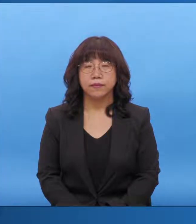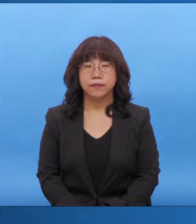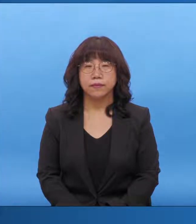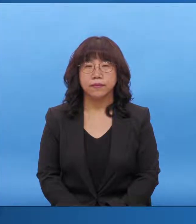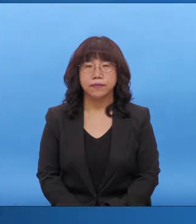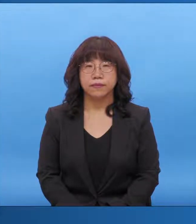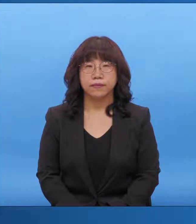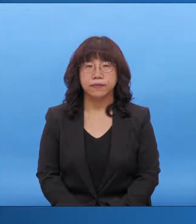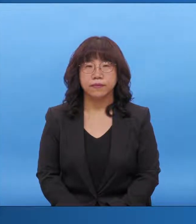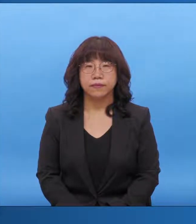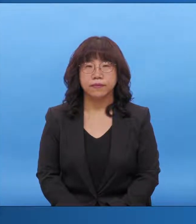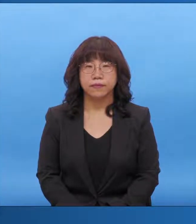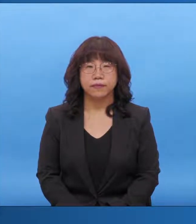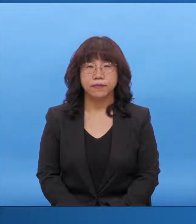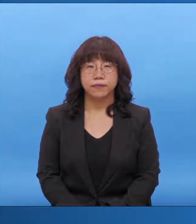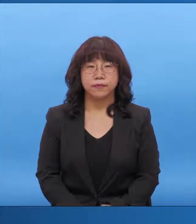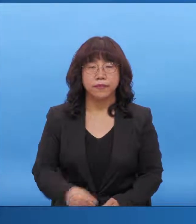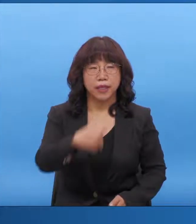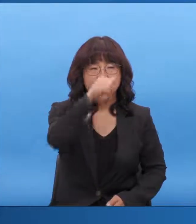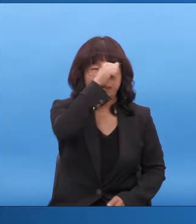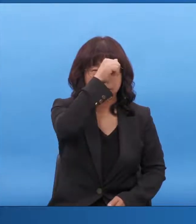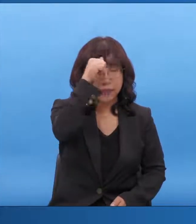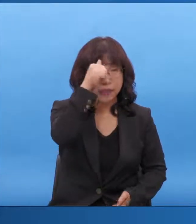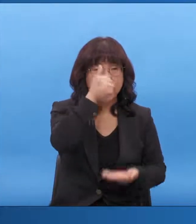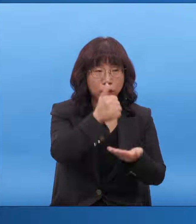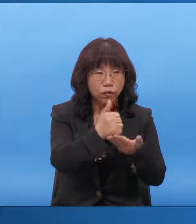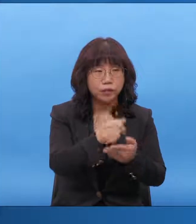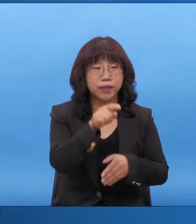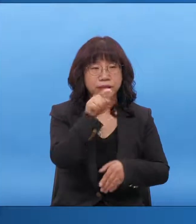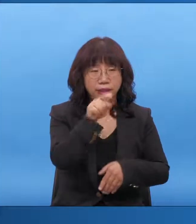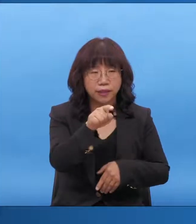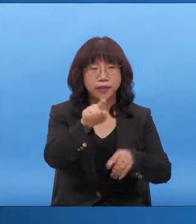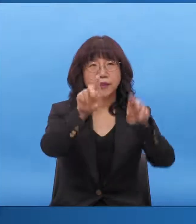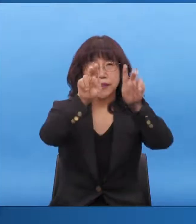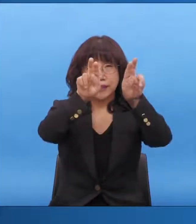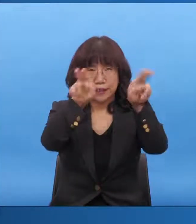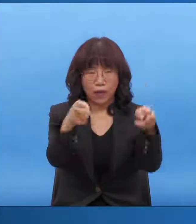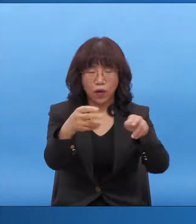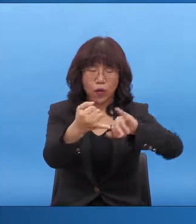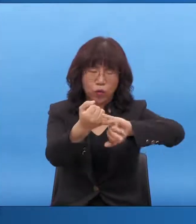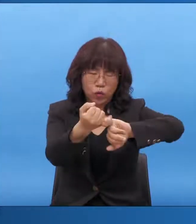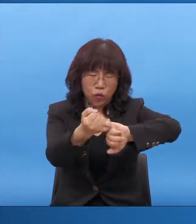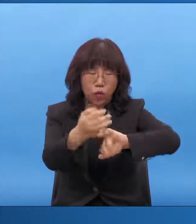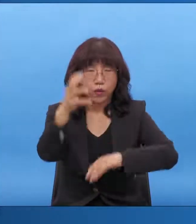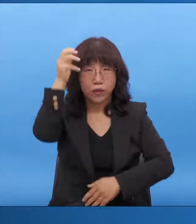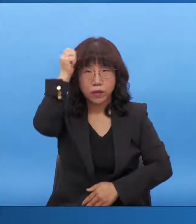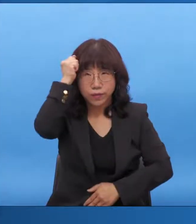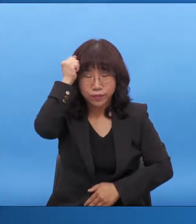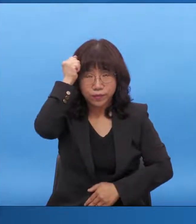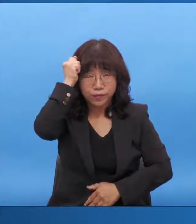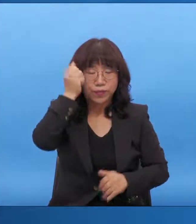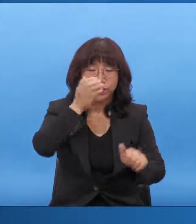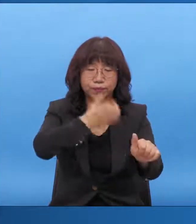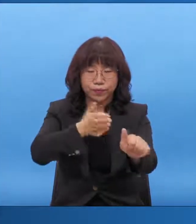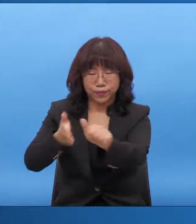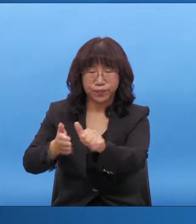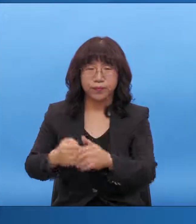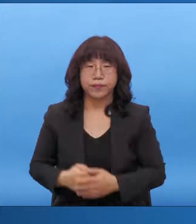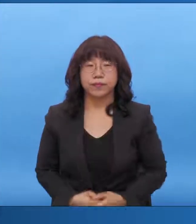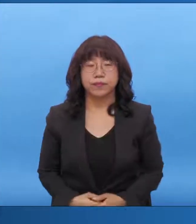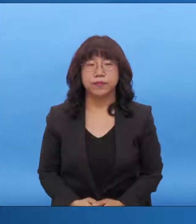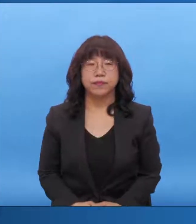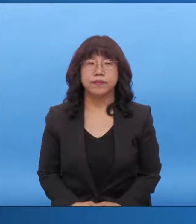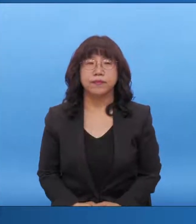장로님들은 산업인들은 이 단어를 기억해야 돼요. And these are the words that we have to memorize or realize. 이런